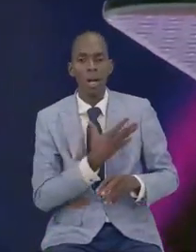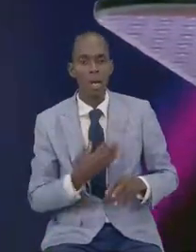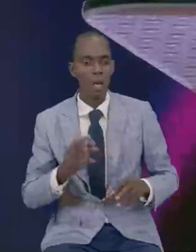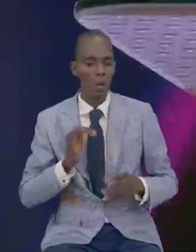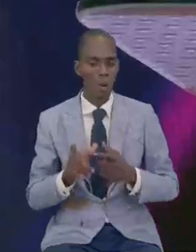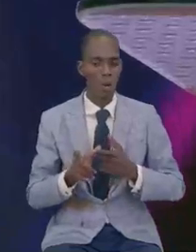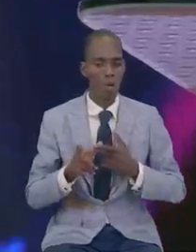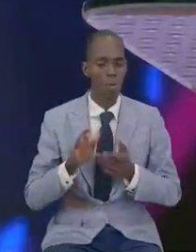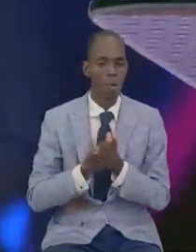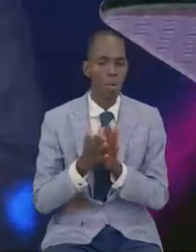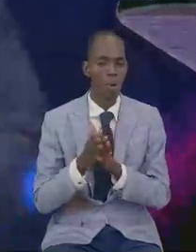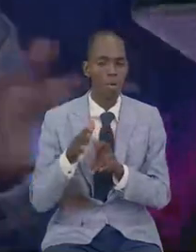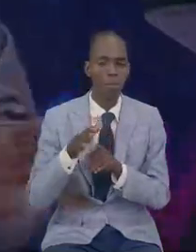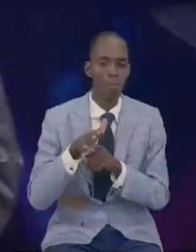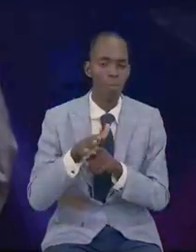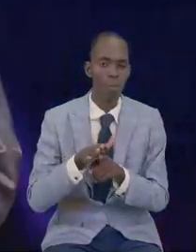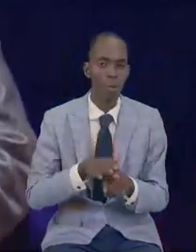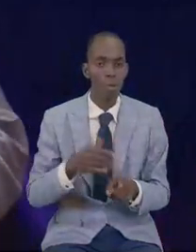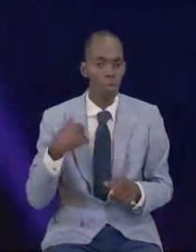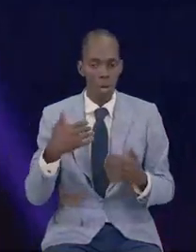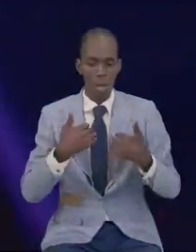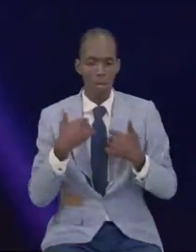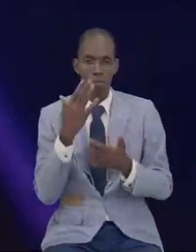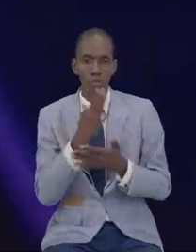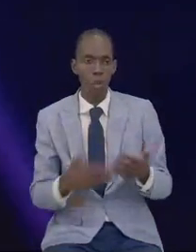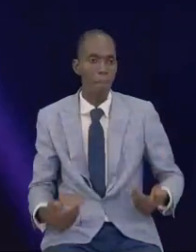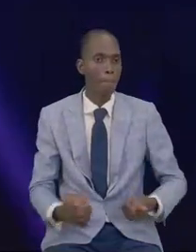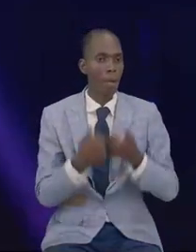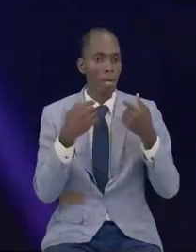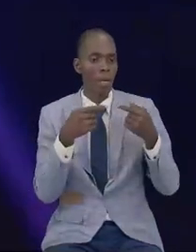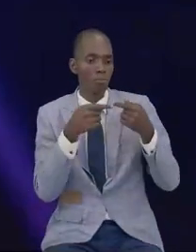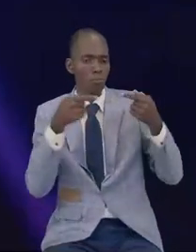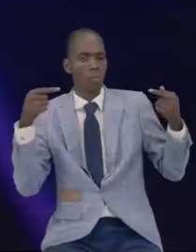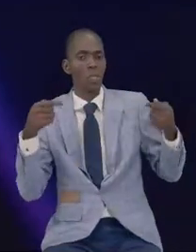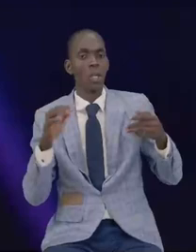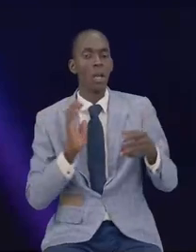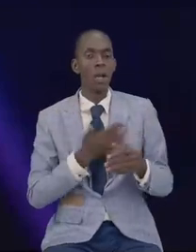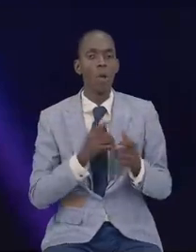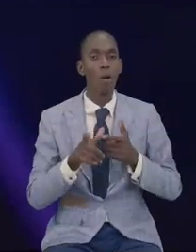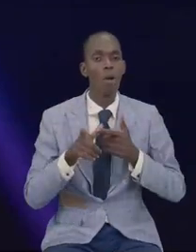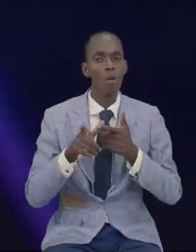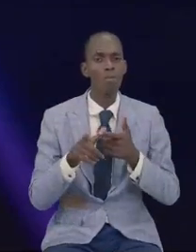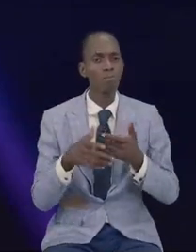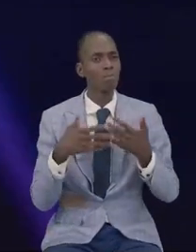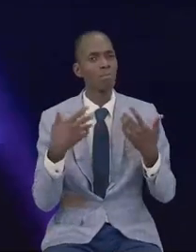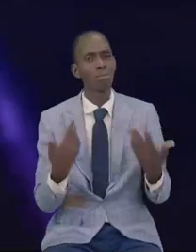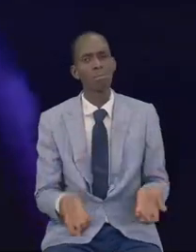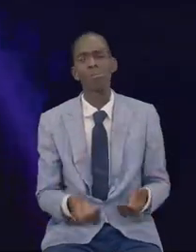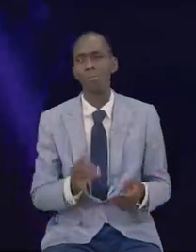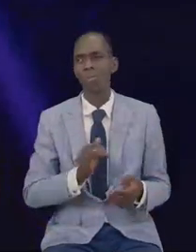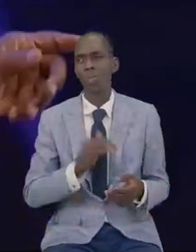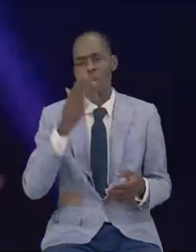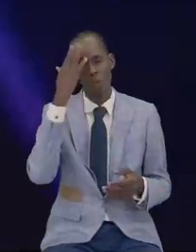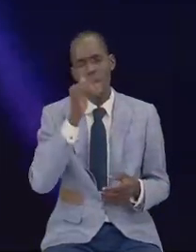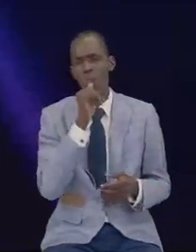nous faisons face aux défis de la vie. Alors, on traîne les pas, on fait face à l'opposition, on court. Mais regarde ceci,